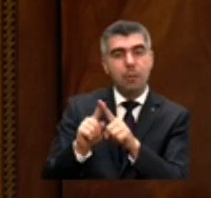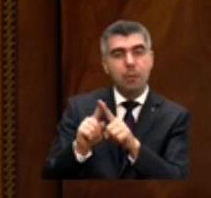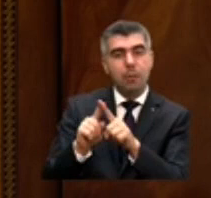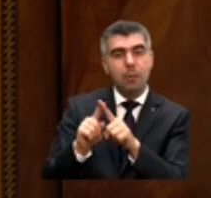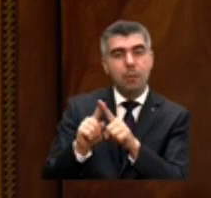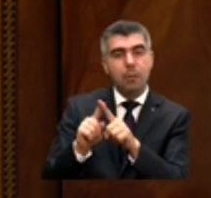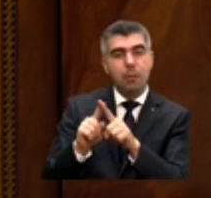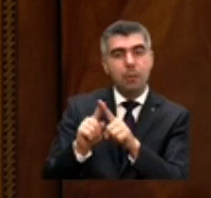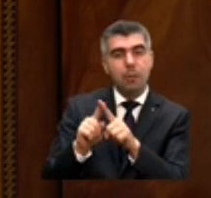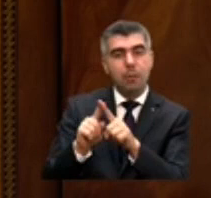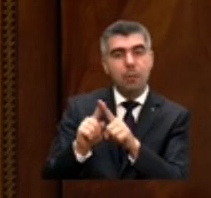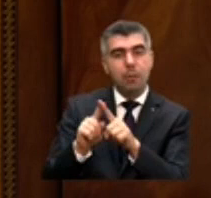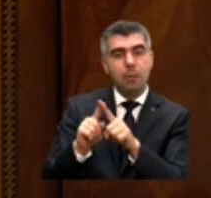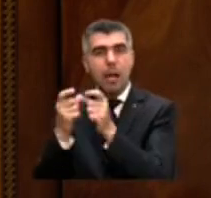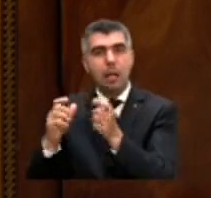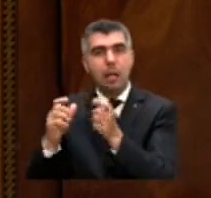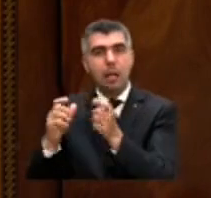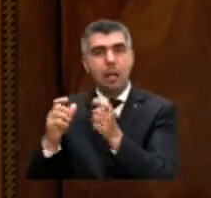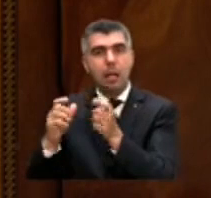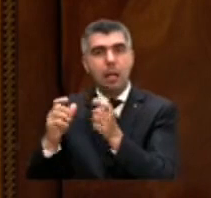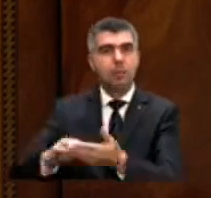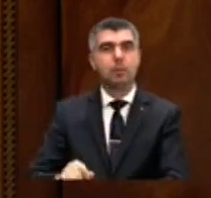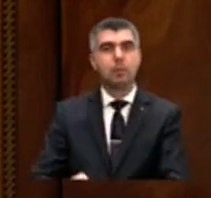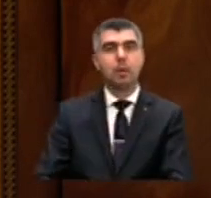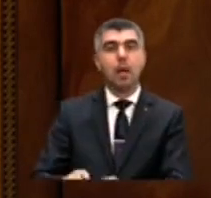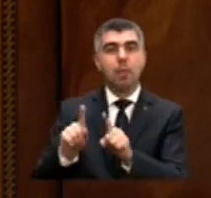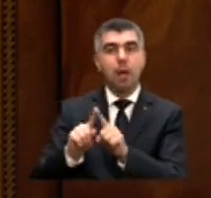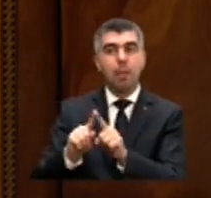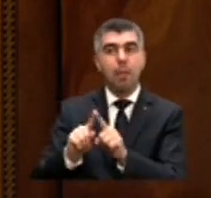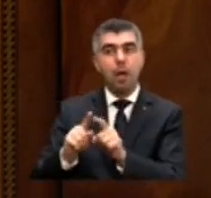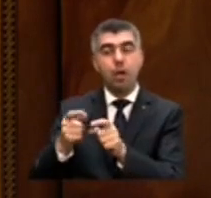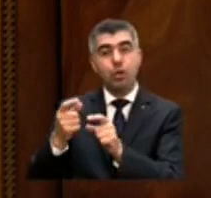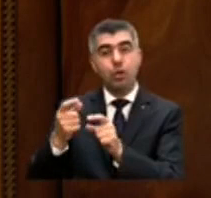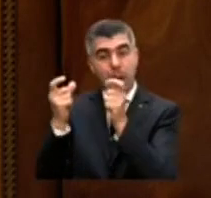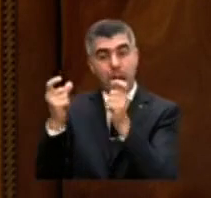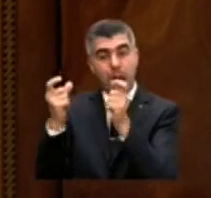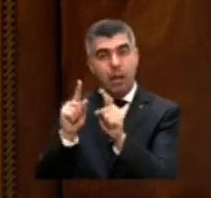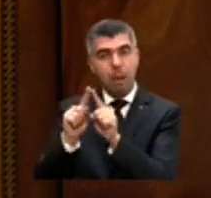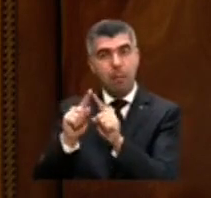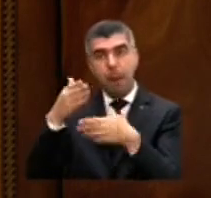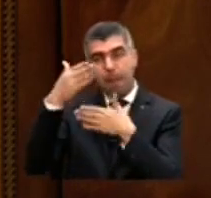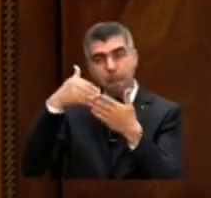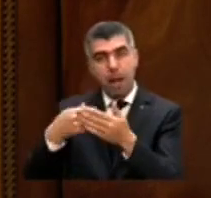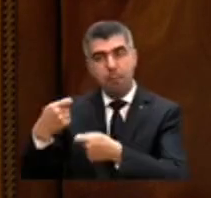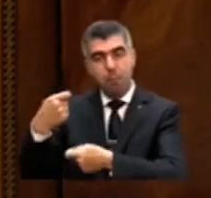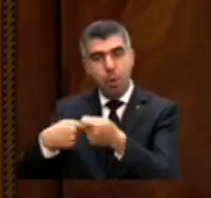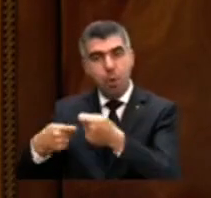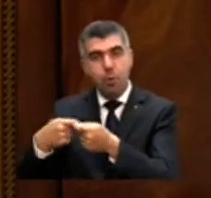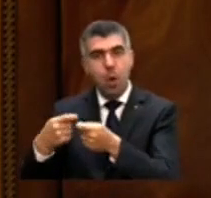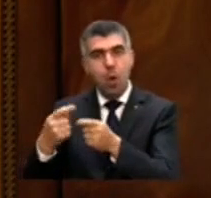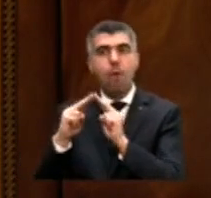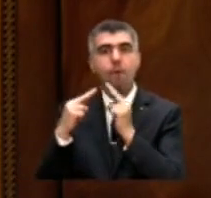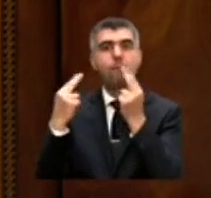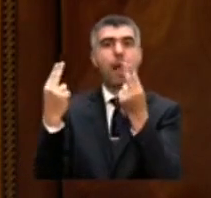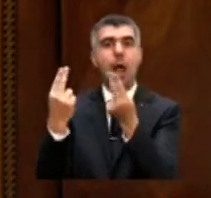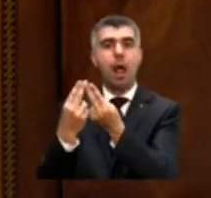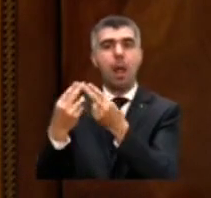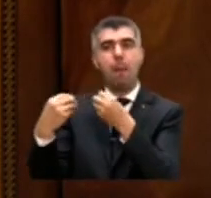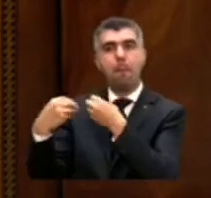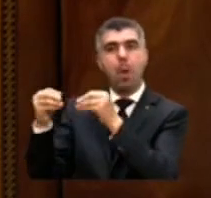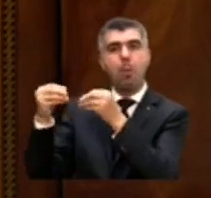والخدمات الاستراتيجية، التعريف بالمنتوج المغربي وطنيا ودوليا وحمايته من